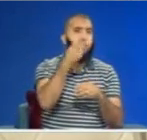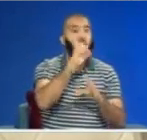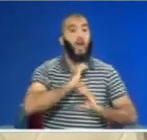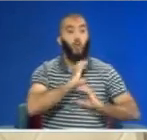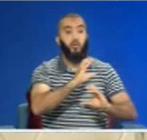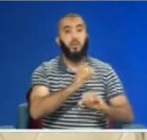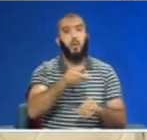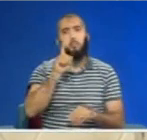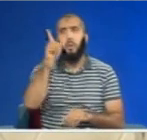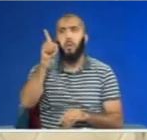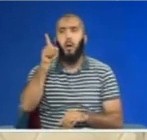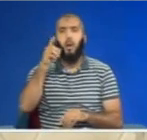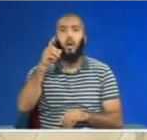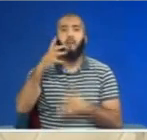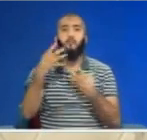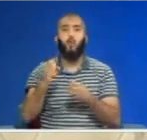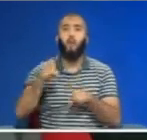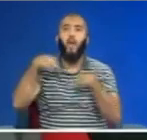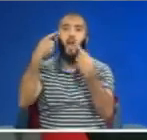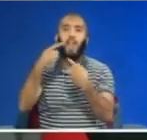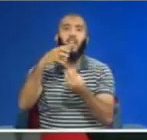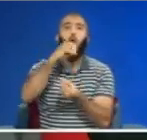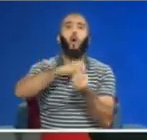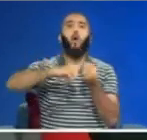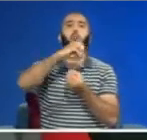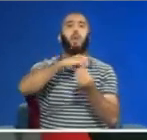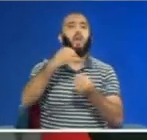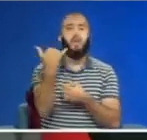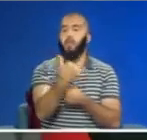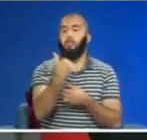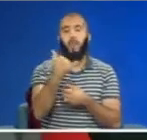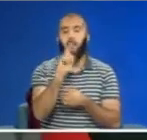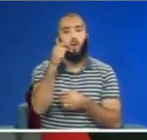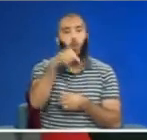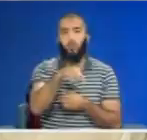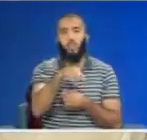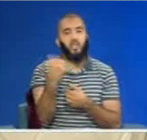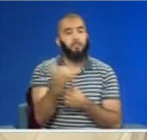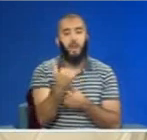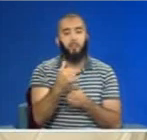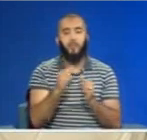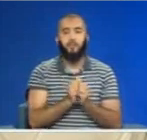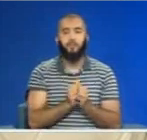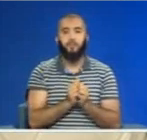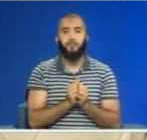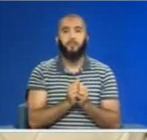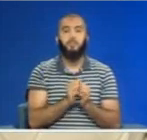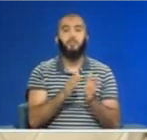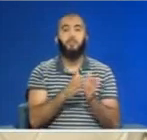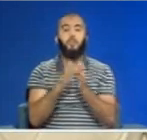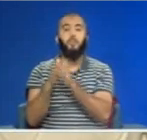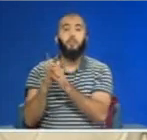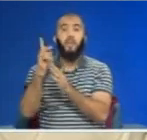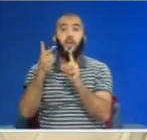هو. أما العمرة فليست فرضا. نعم. طيب هل يجوز، تسأل زهرة من بويرة، أن